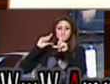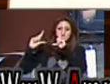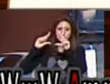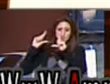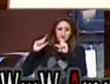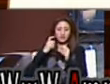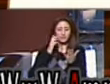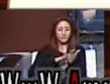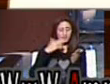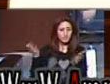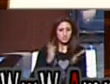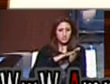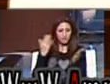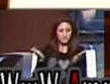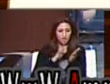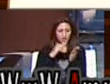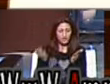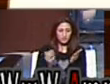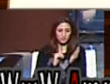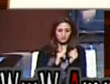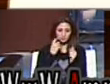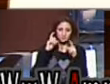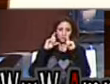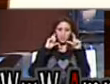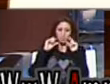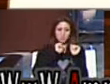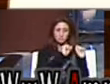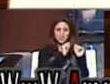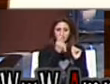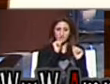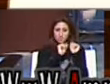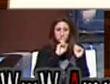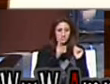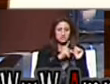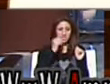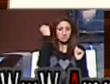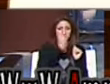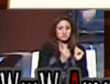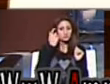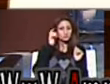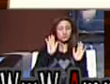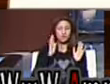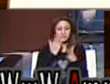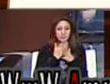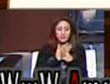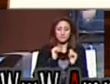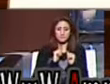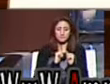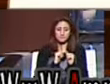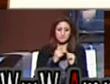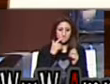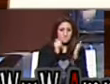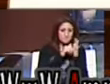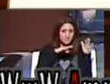بعض الدفاتر في بعض البنوك خاصه بيهم اللي هم حاطين بيحتفظوا بيها، مش محتفظين باي حاجه